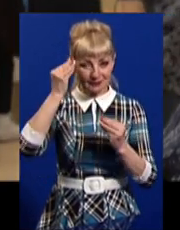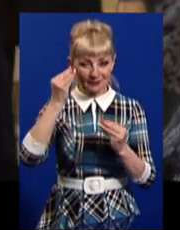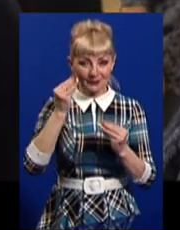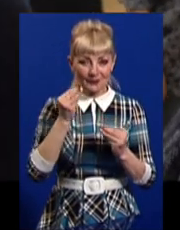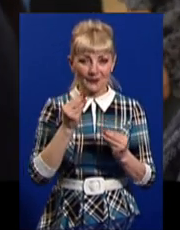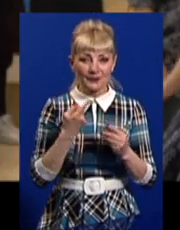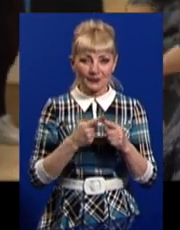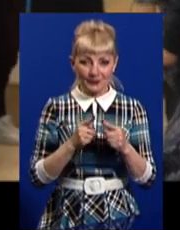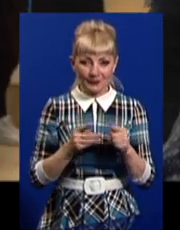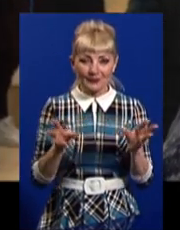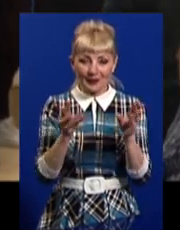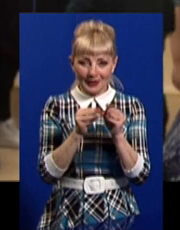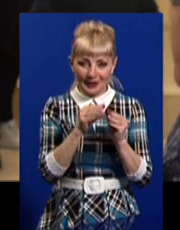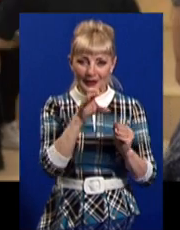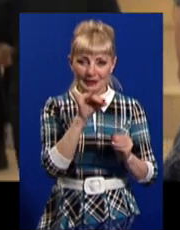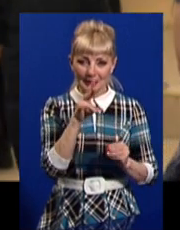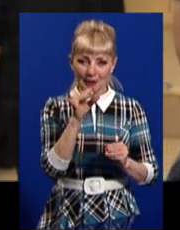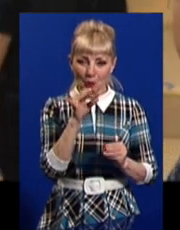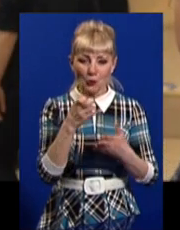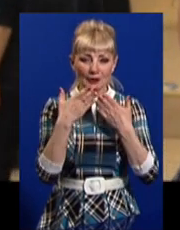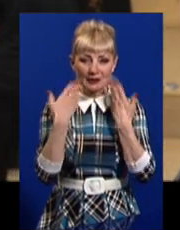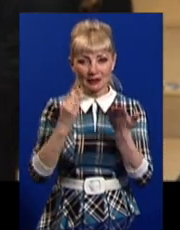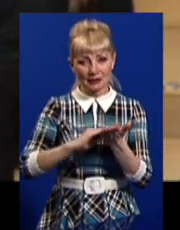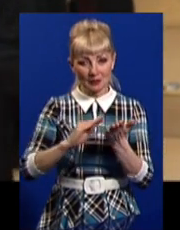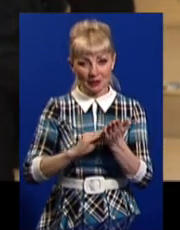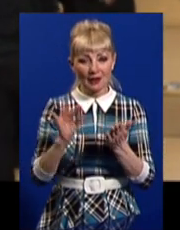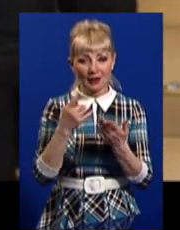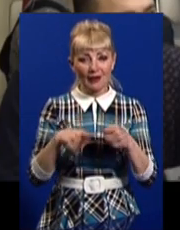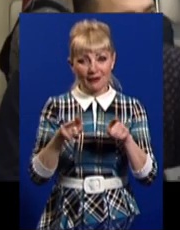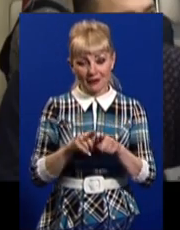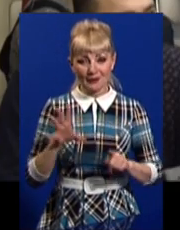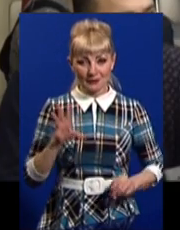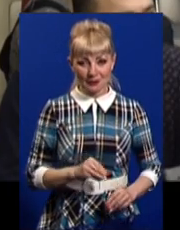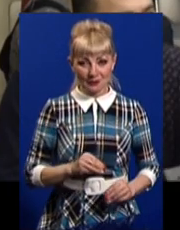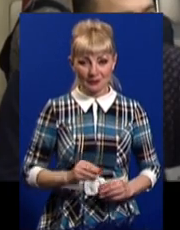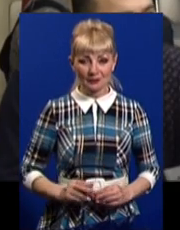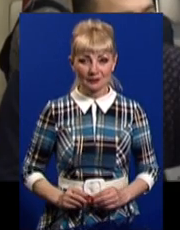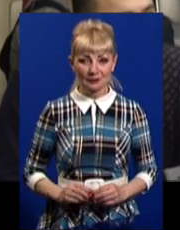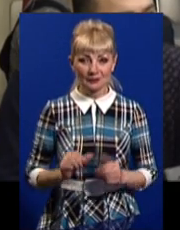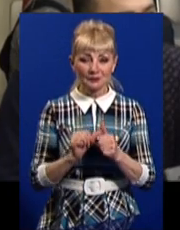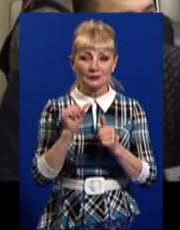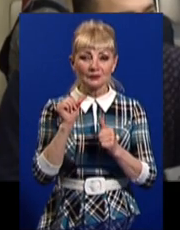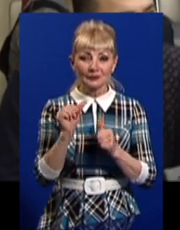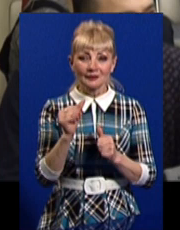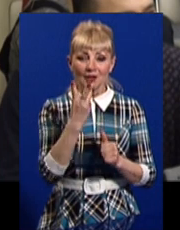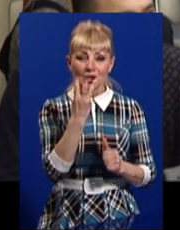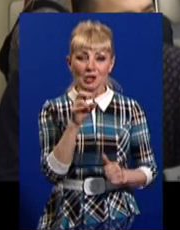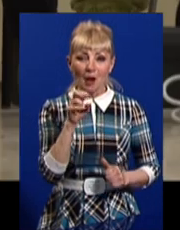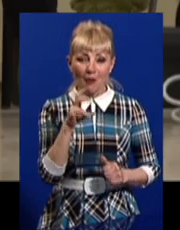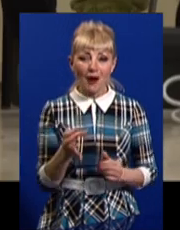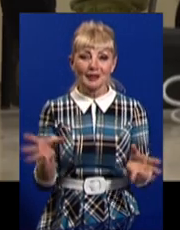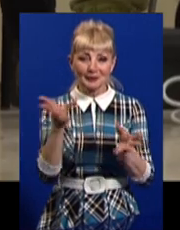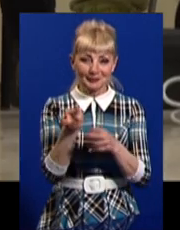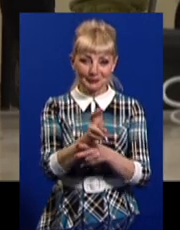Обробляти з'єднання силіконом немає сенсу. Ось записала. І ось так от усе. Клім Шабалін прийшов сюди зі своєю